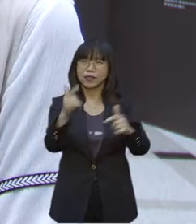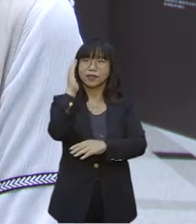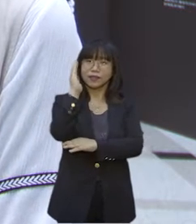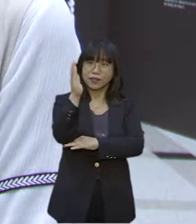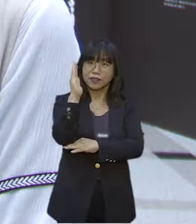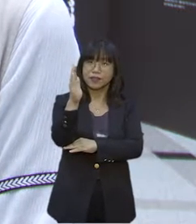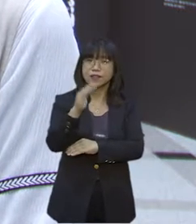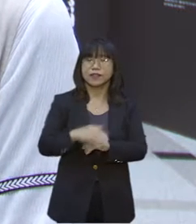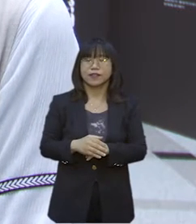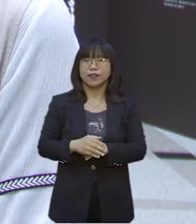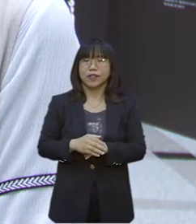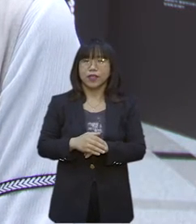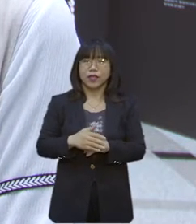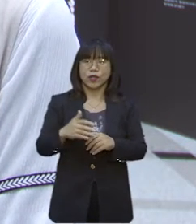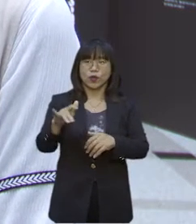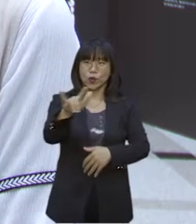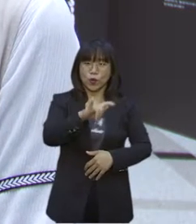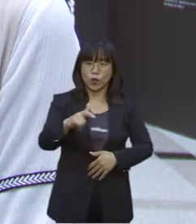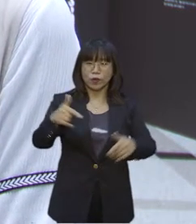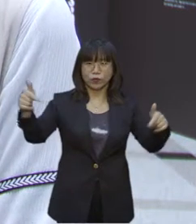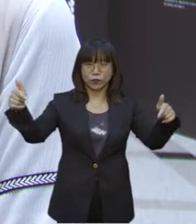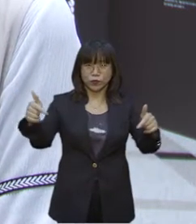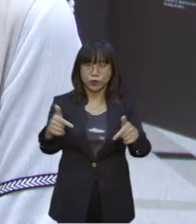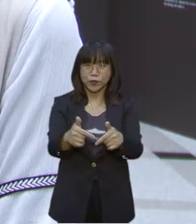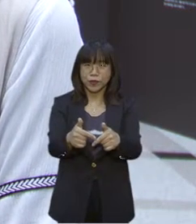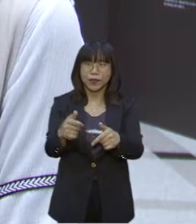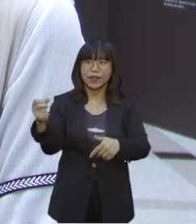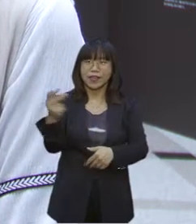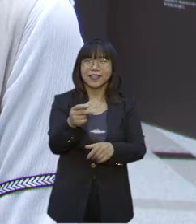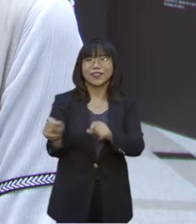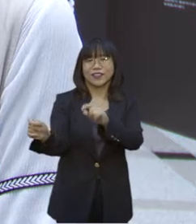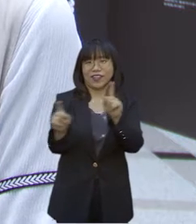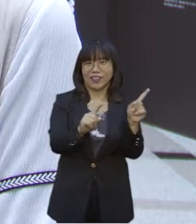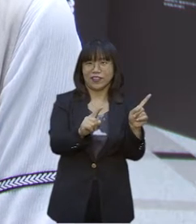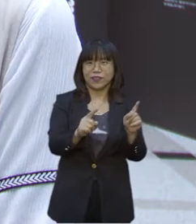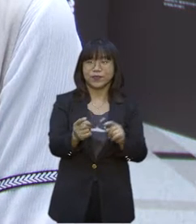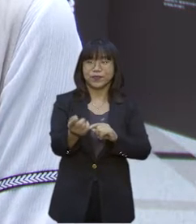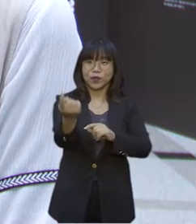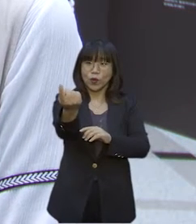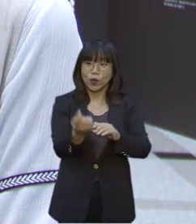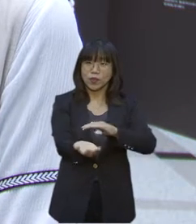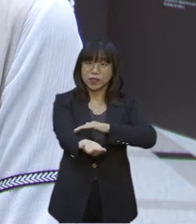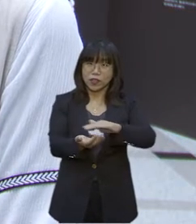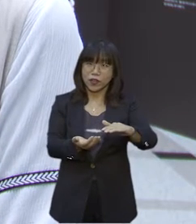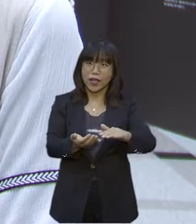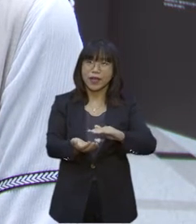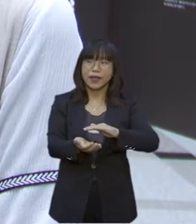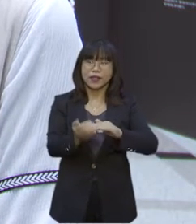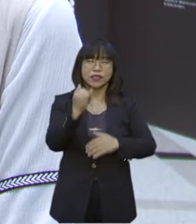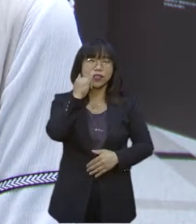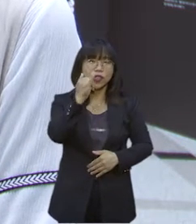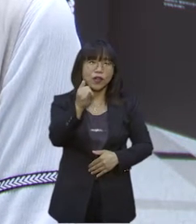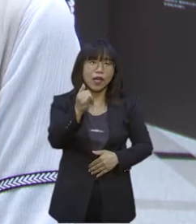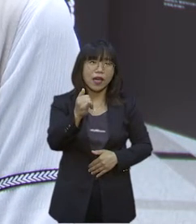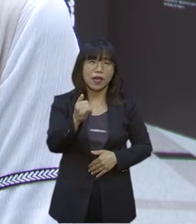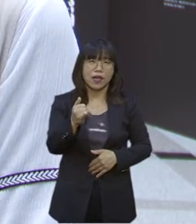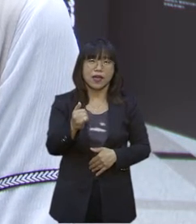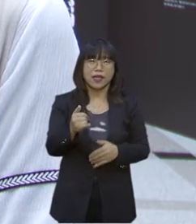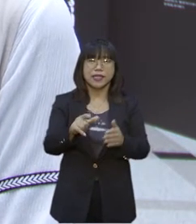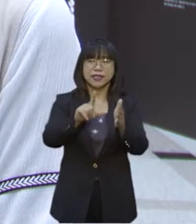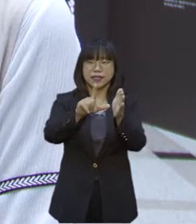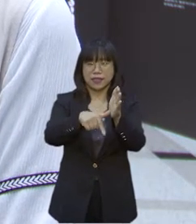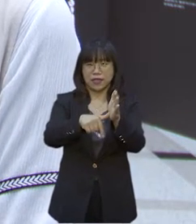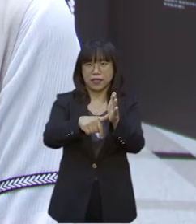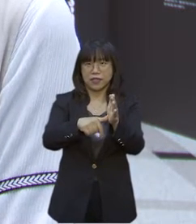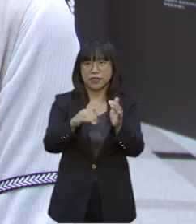해설은 코로나19가 안정되는 대로 재개할 계획입니다. 오시기 전에 전화로 방문 시간과 인원을 알려주시면